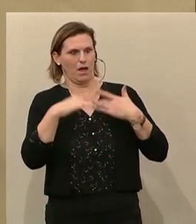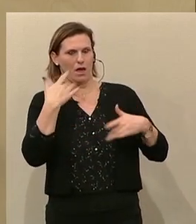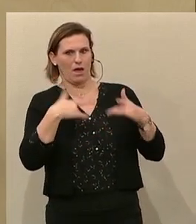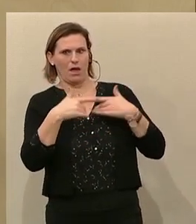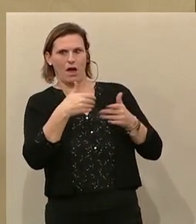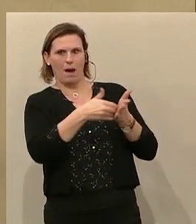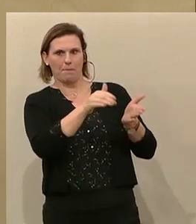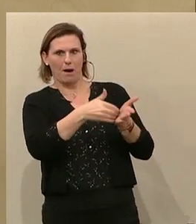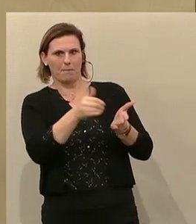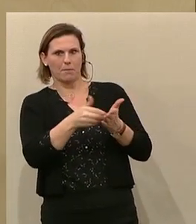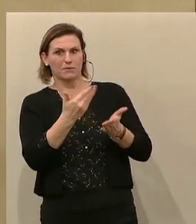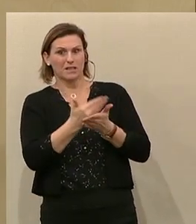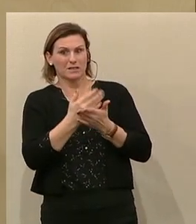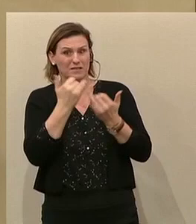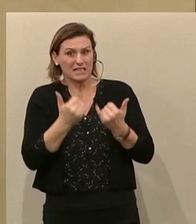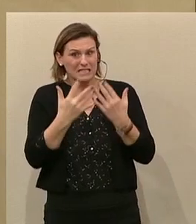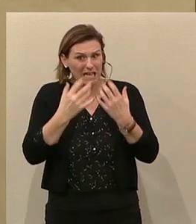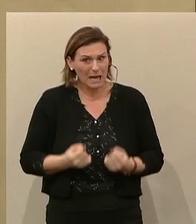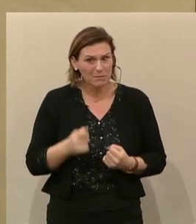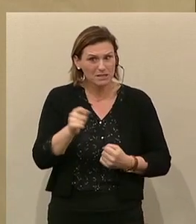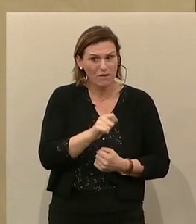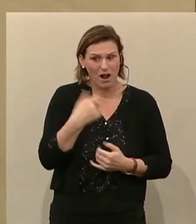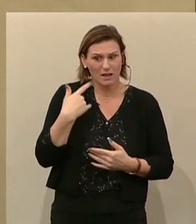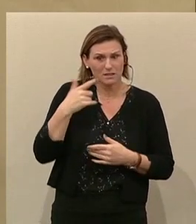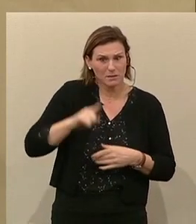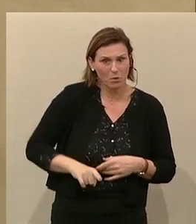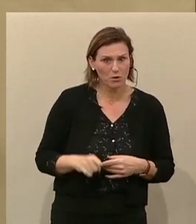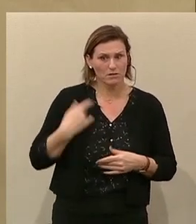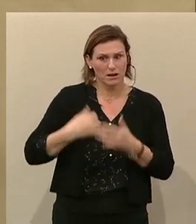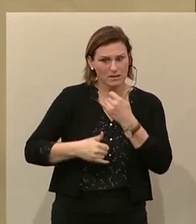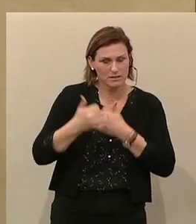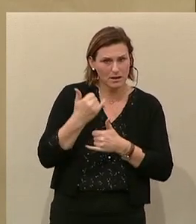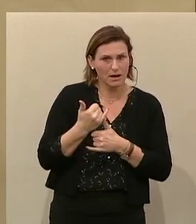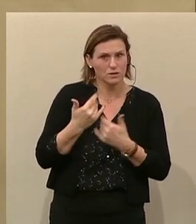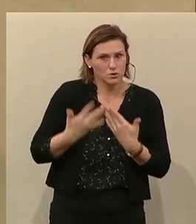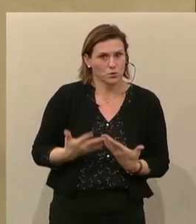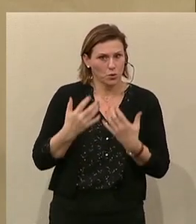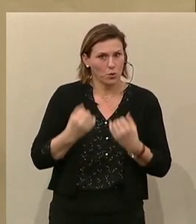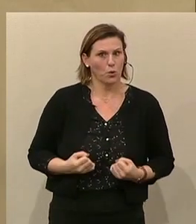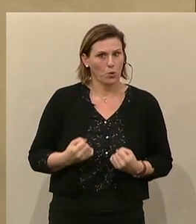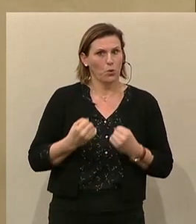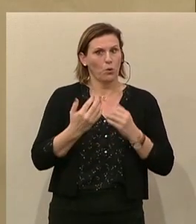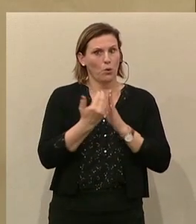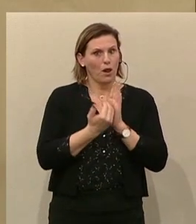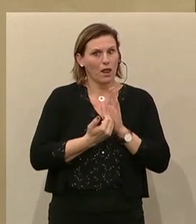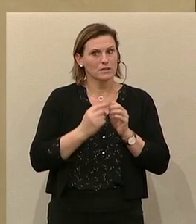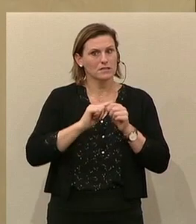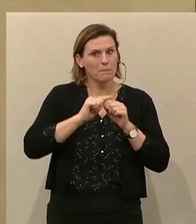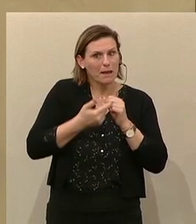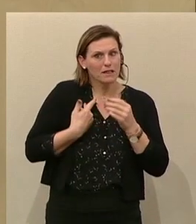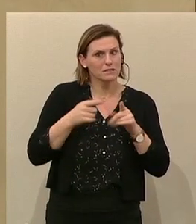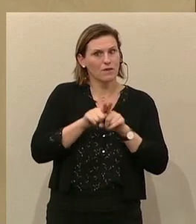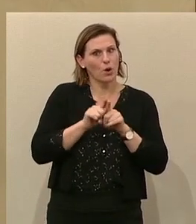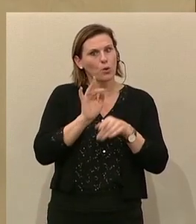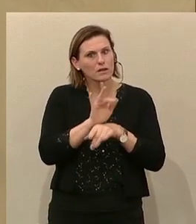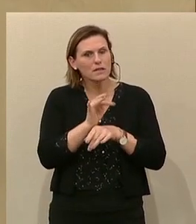genau deswegen ist es gekommen zu diesen Wahlergebnissen der letzten Monate und Jahren, was die Liste Pilz so kritisiert haben. Genau das sind die Gründe